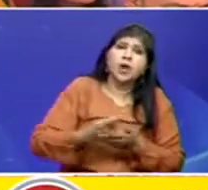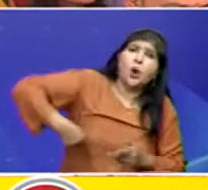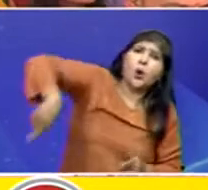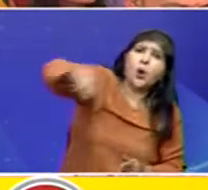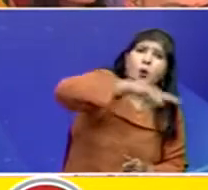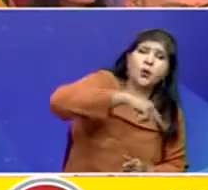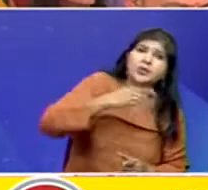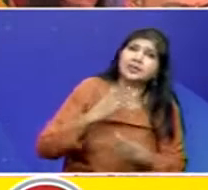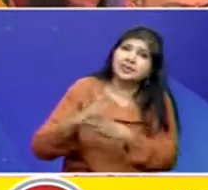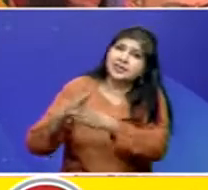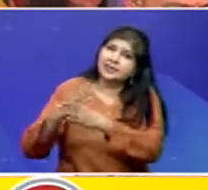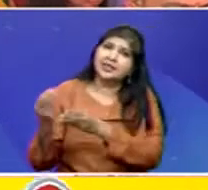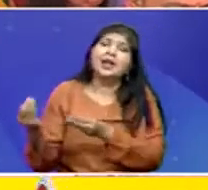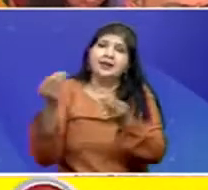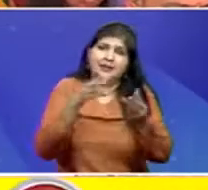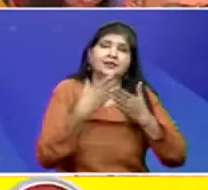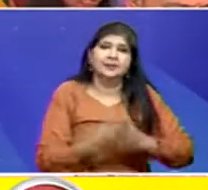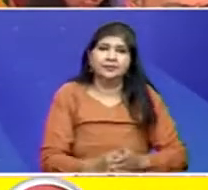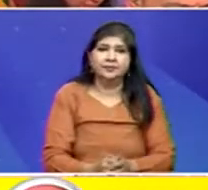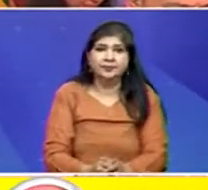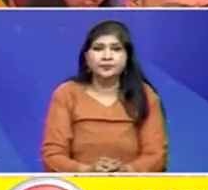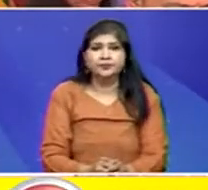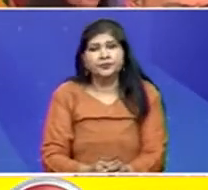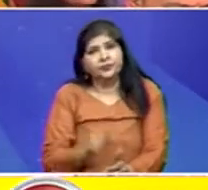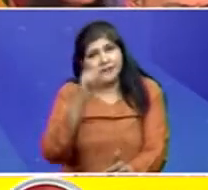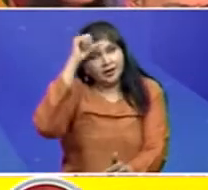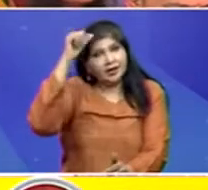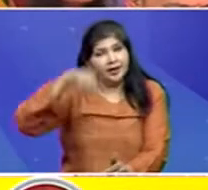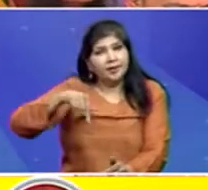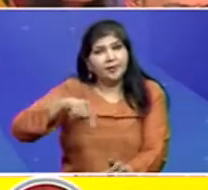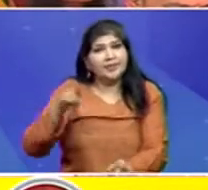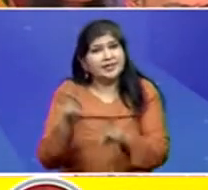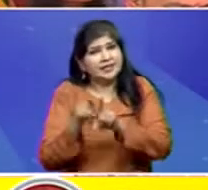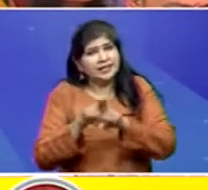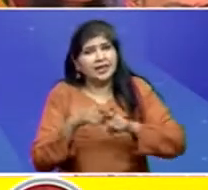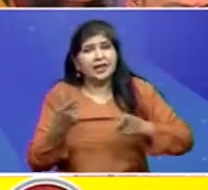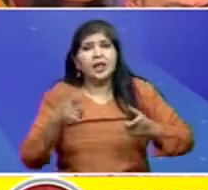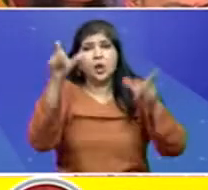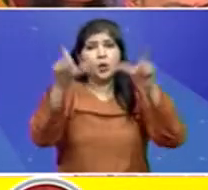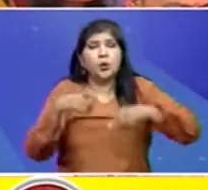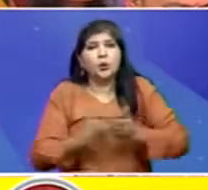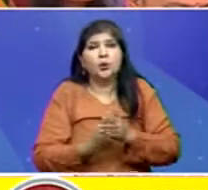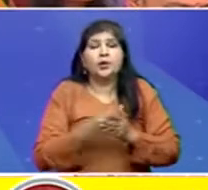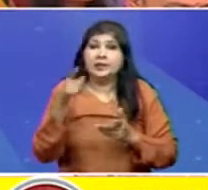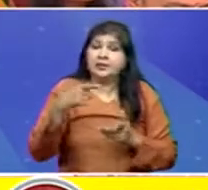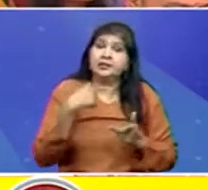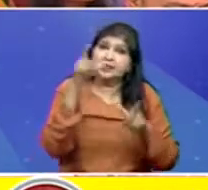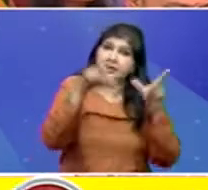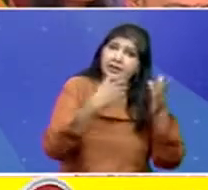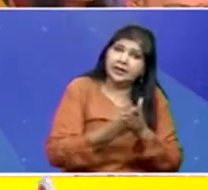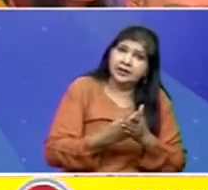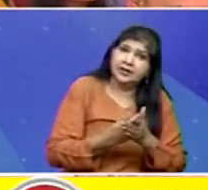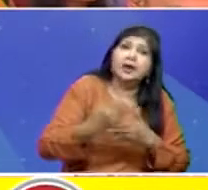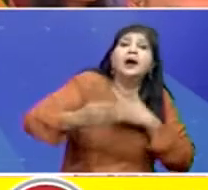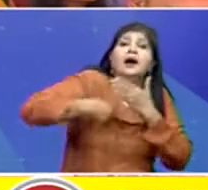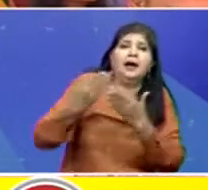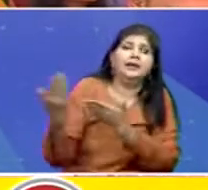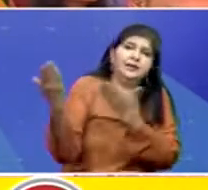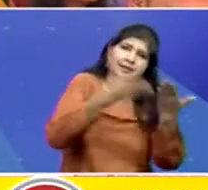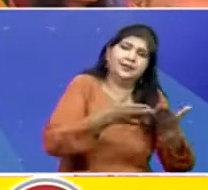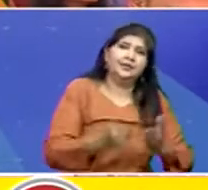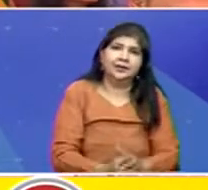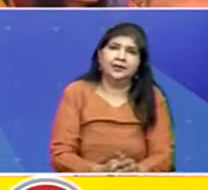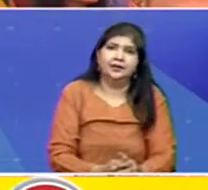समाज के साथ साजा करते हैं भारत में भी लोग अब इसके लिए आगे आ रहे हैं